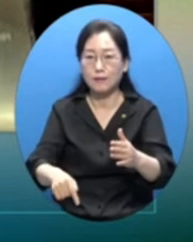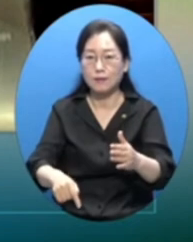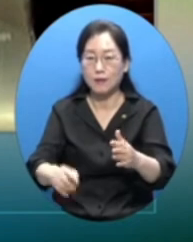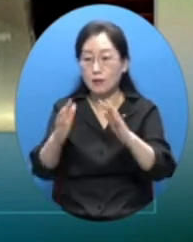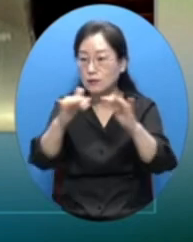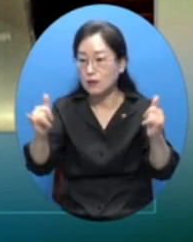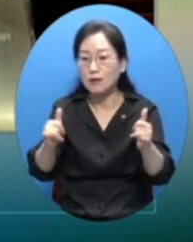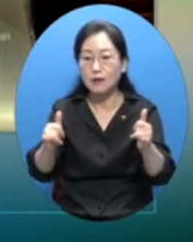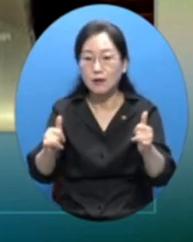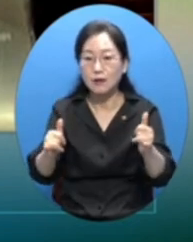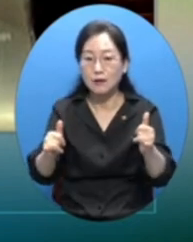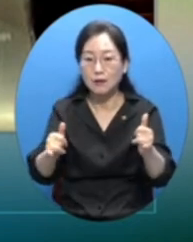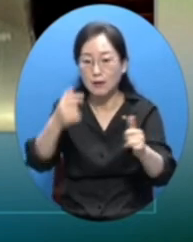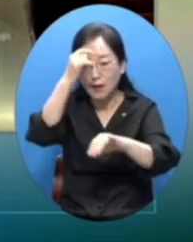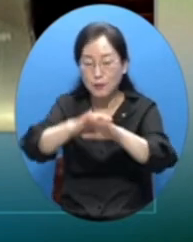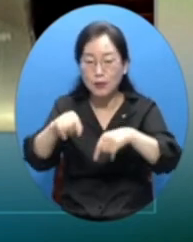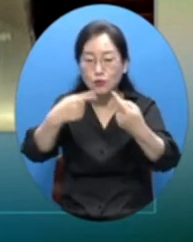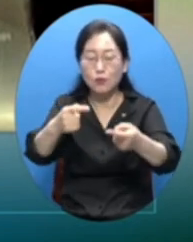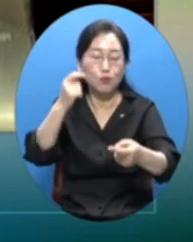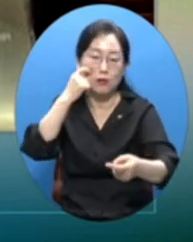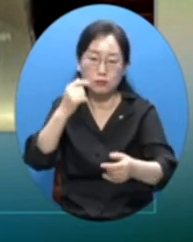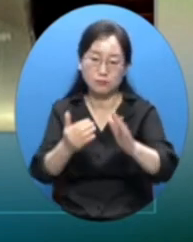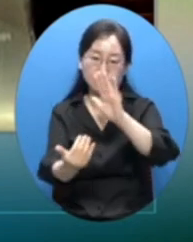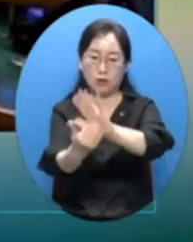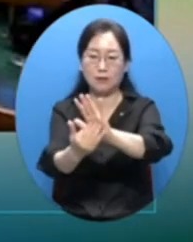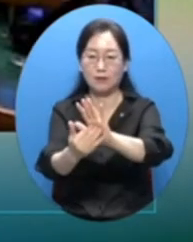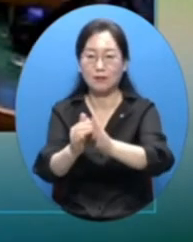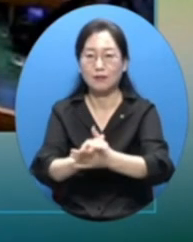사람이 예배를 못 드리게 하고